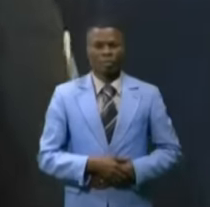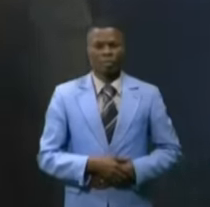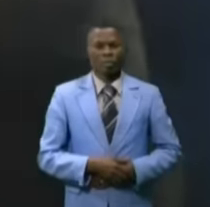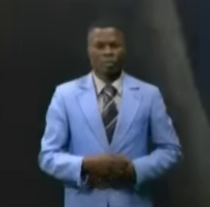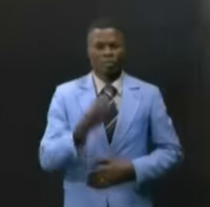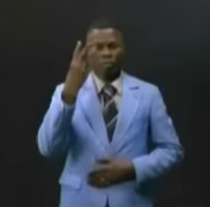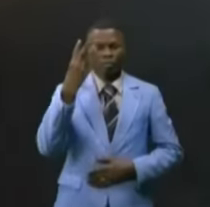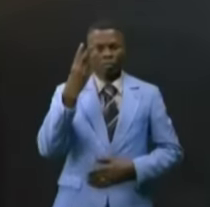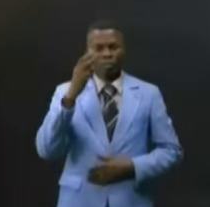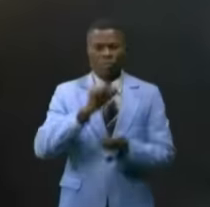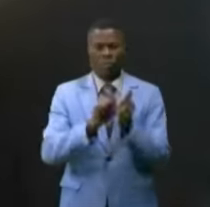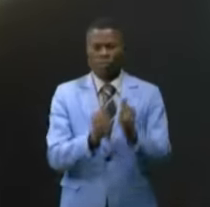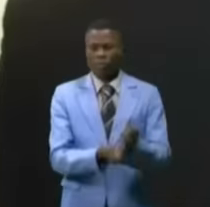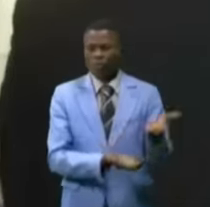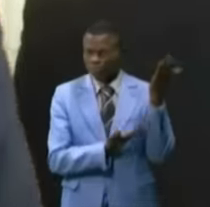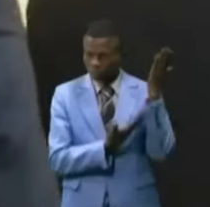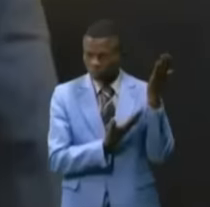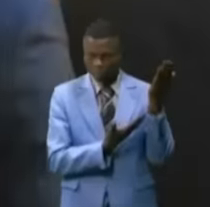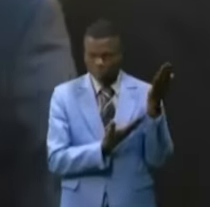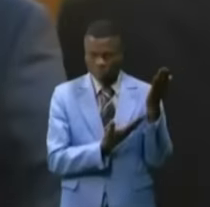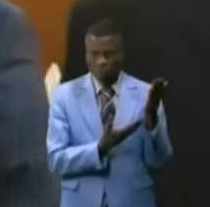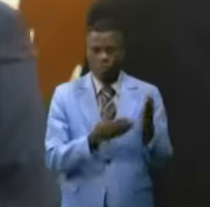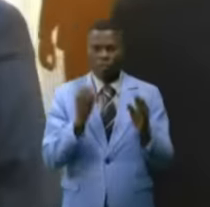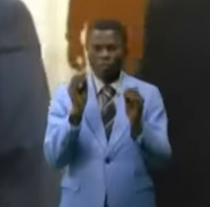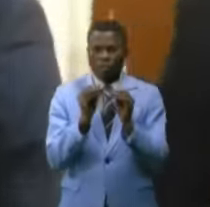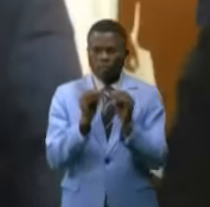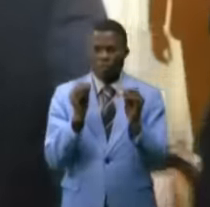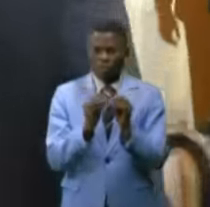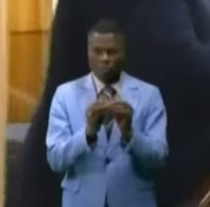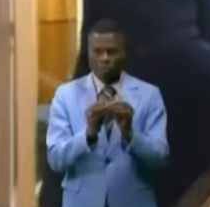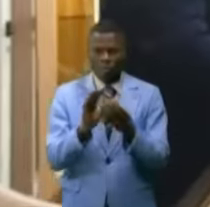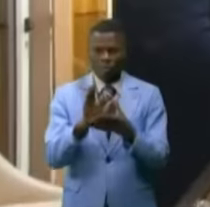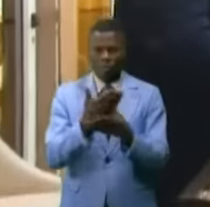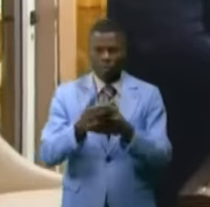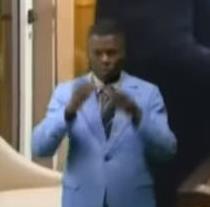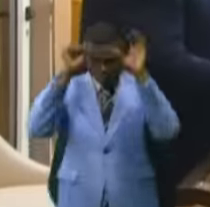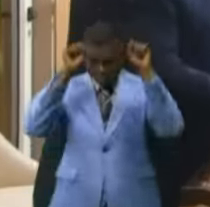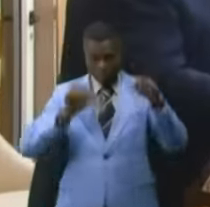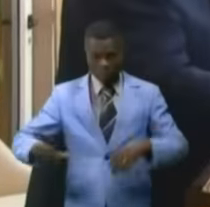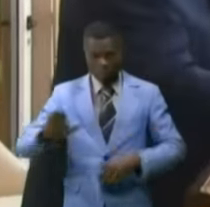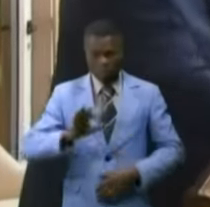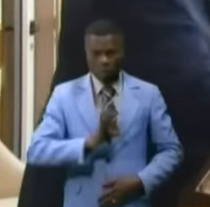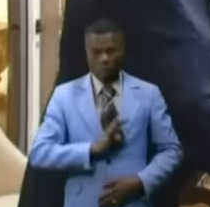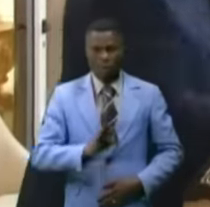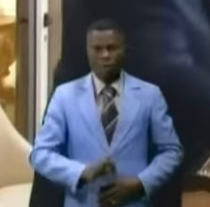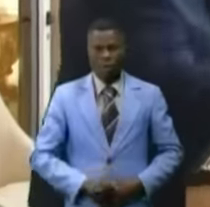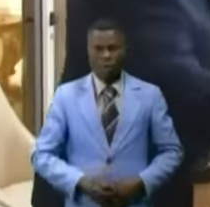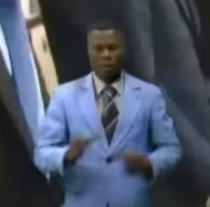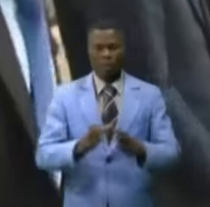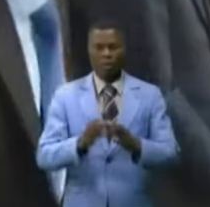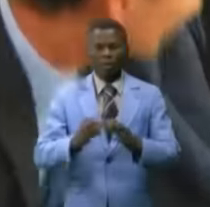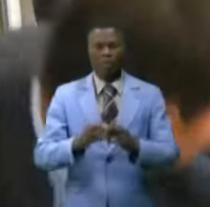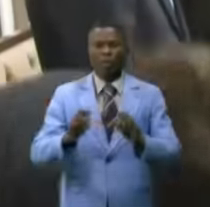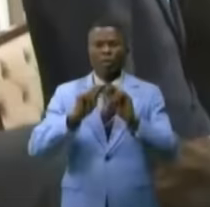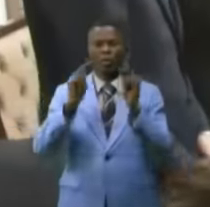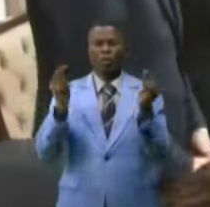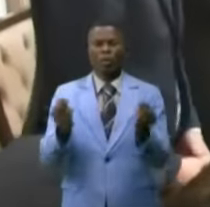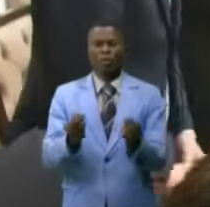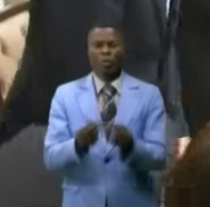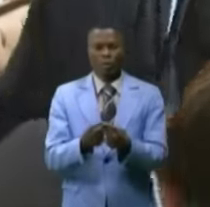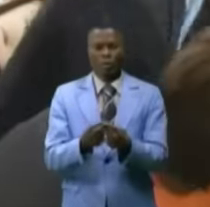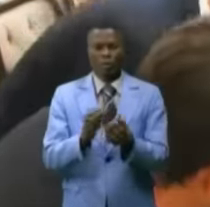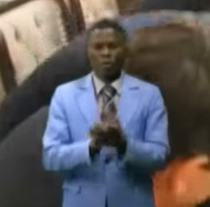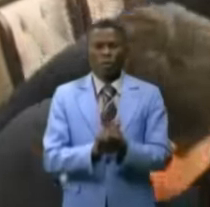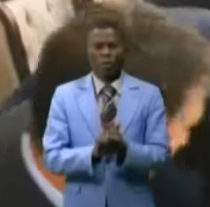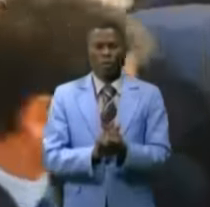Trois principaux sujets au menu de cet entretien entre le président de la République Félix-Antoine Tshisekedi Tshilombo et